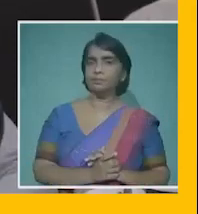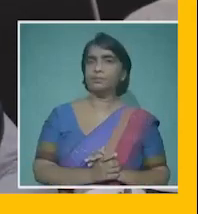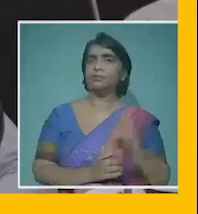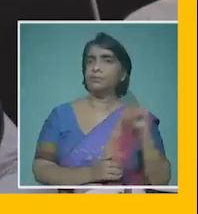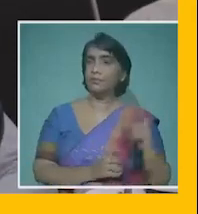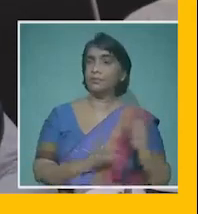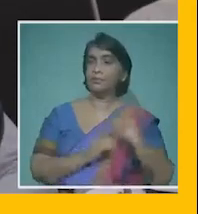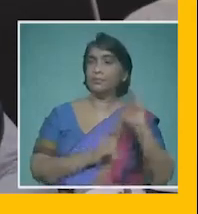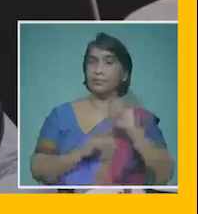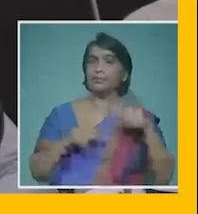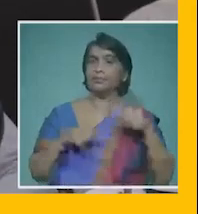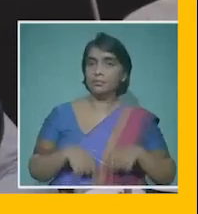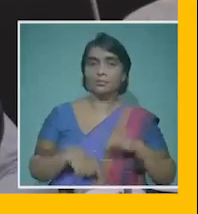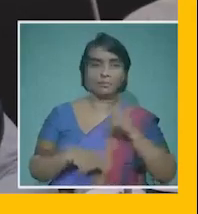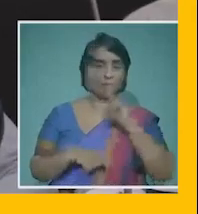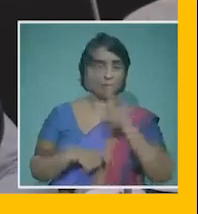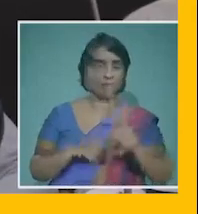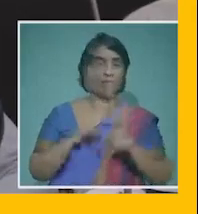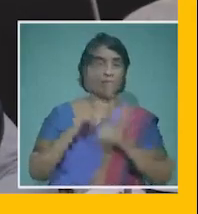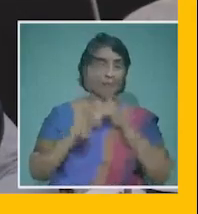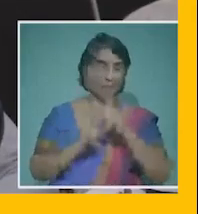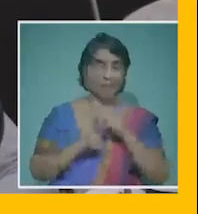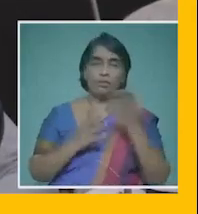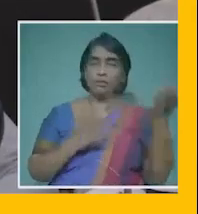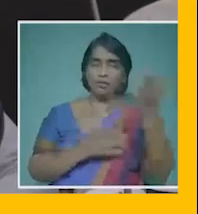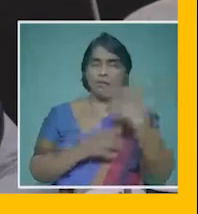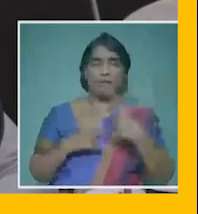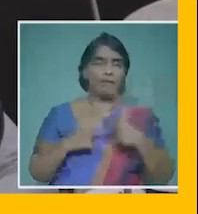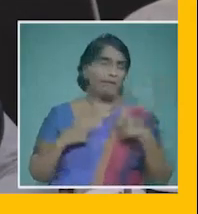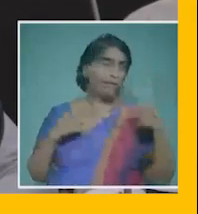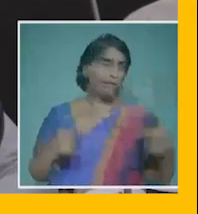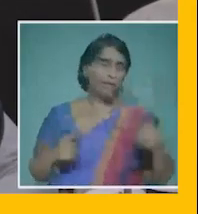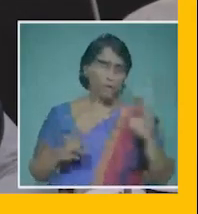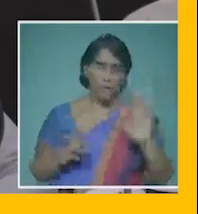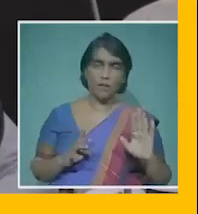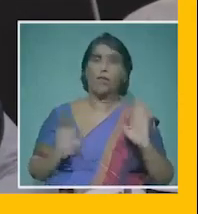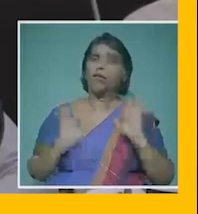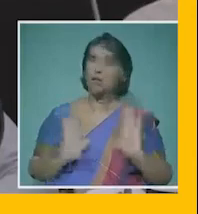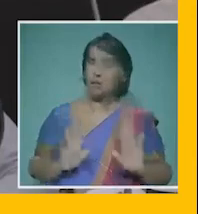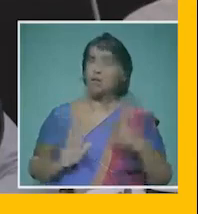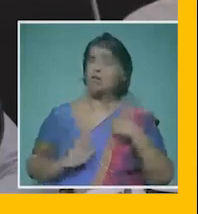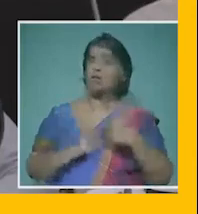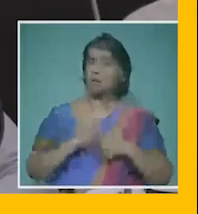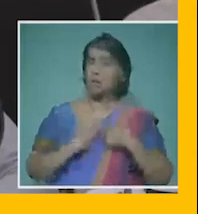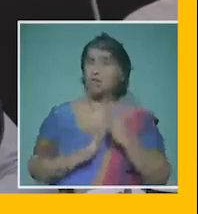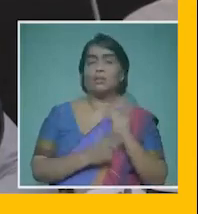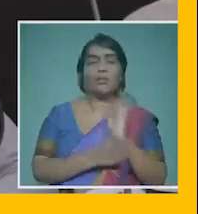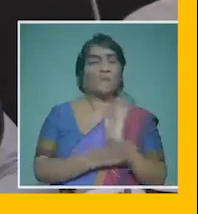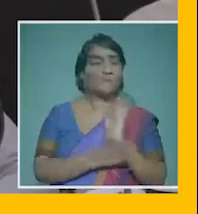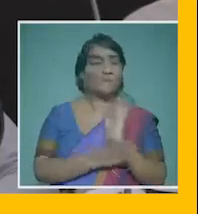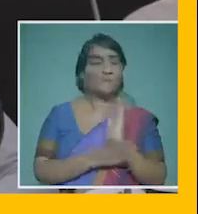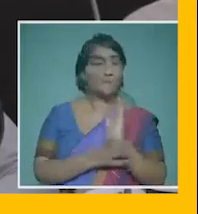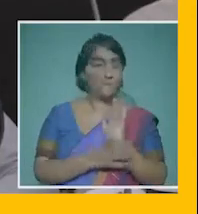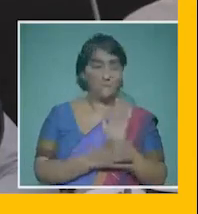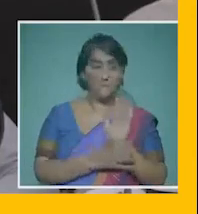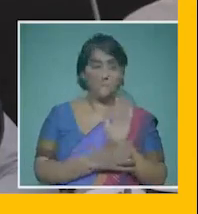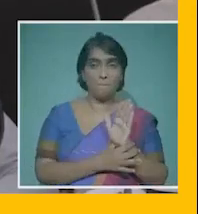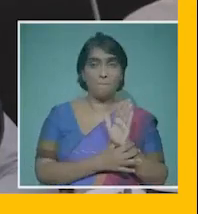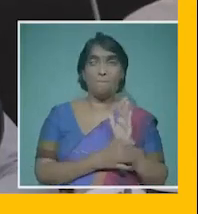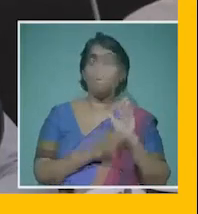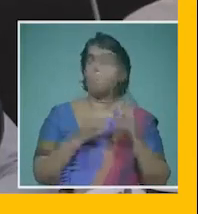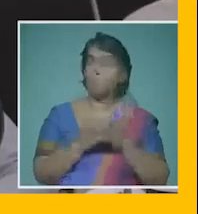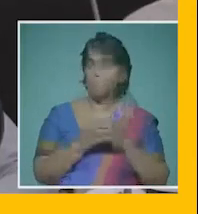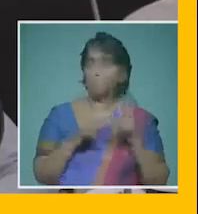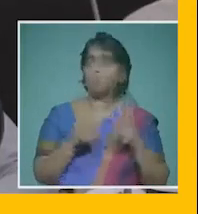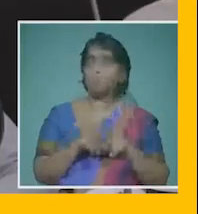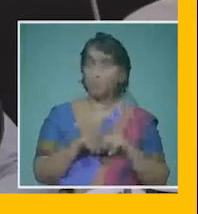සෙට් එක වෙනම හිටියේ. දයාසිරි ඇවිල්ලා හිටියත් කාත් එක්කවත් වැඩිය මුනිච්චු වෙලා කතාවට ගියේ නෑ.